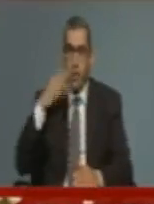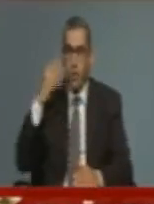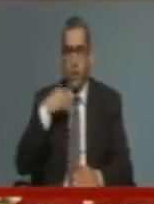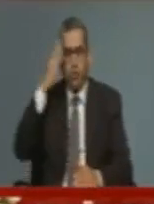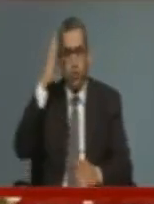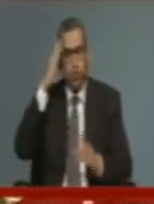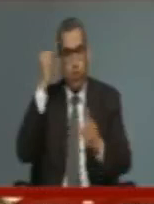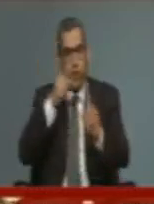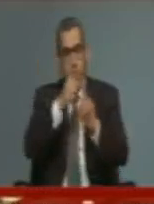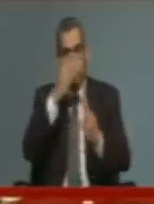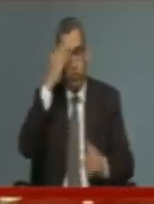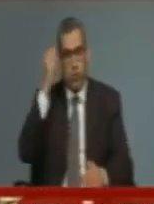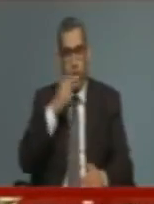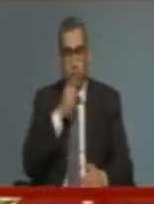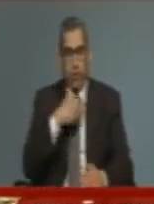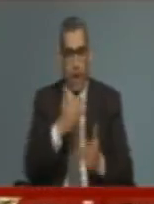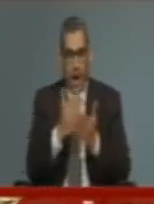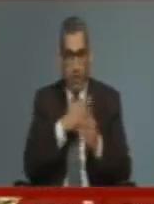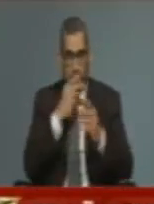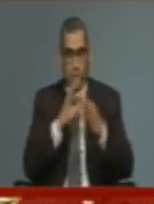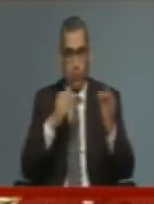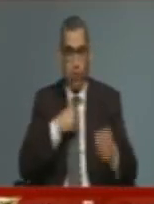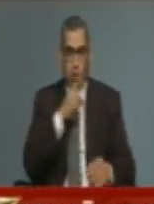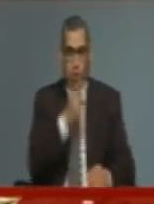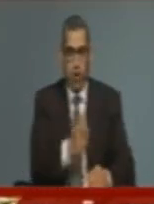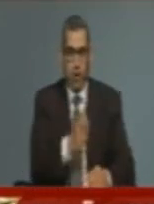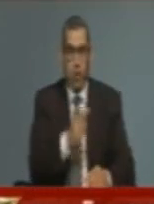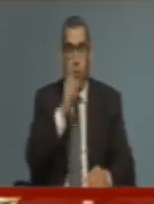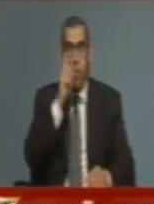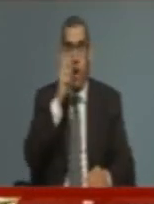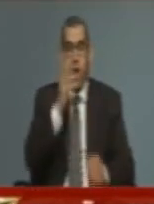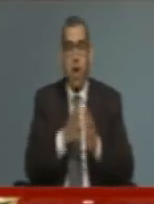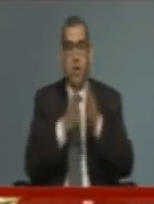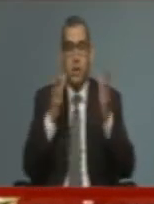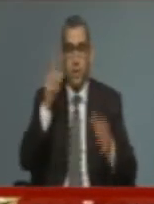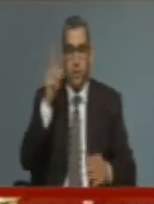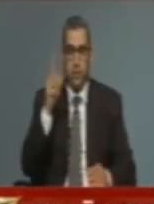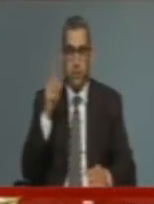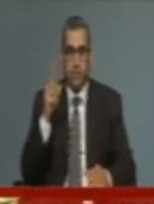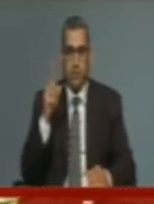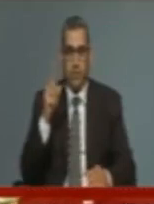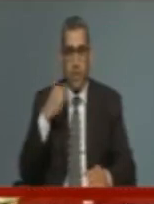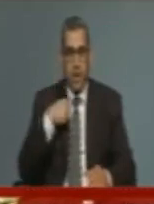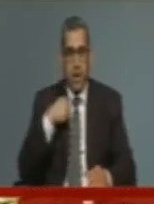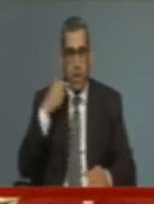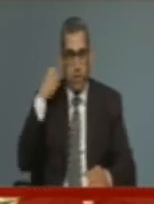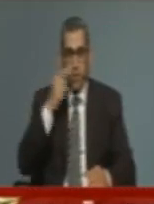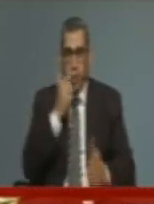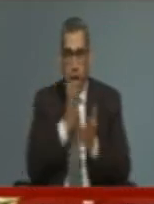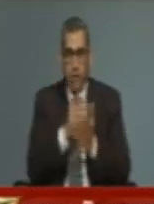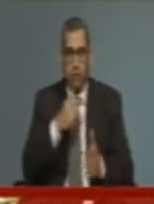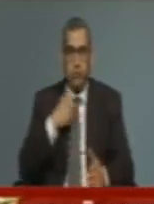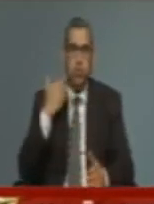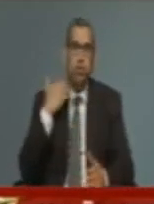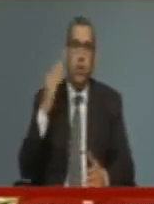هقولك بس عشان قبل ما تكملي كلامك، والله العظيم أنا بحلف ده شرف لينا